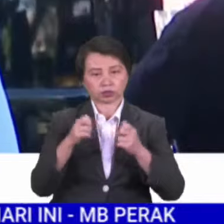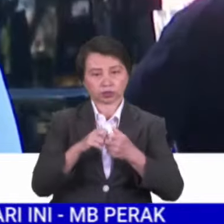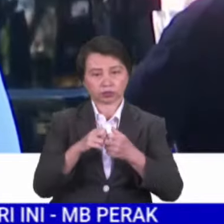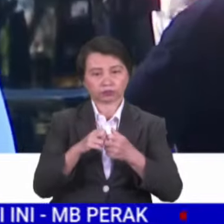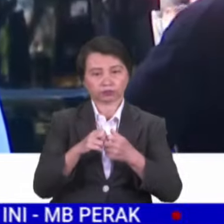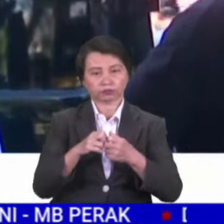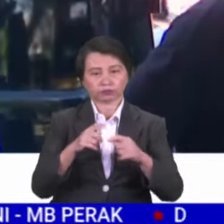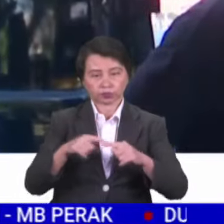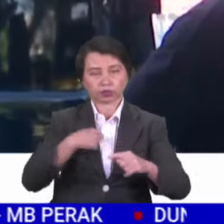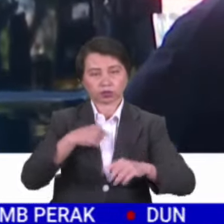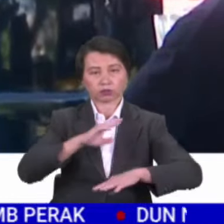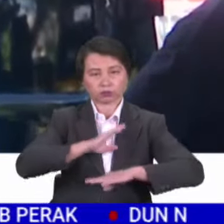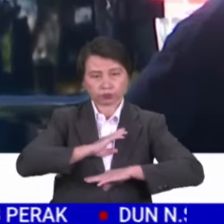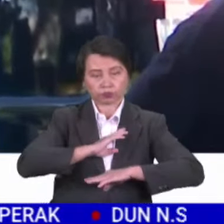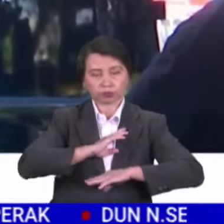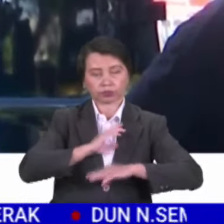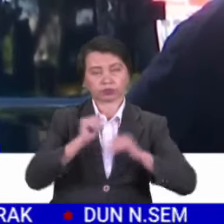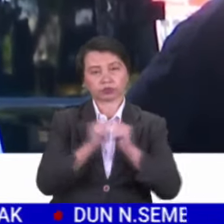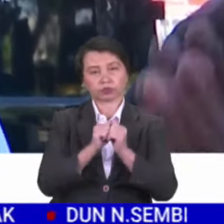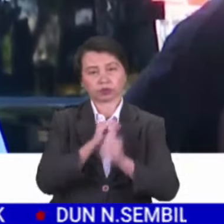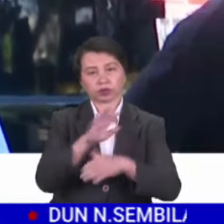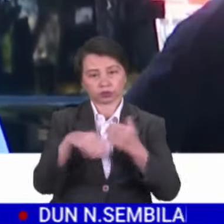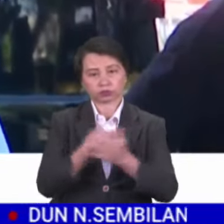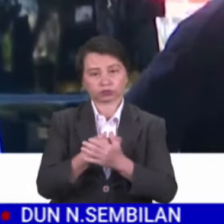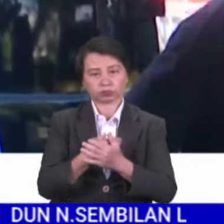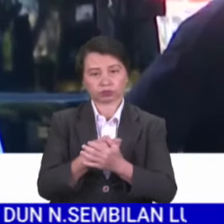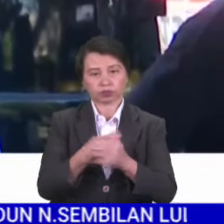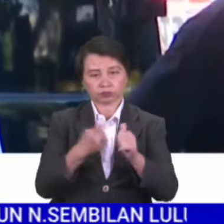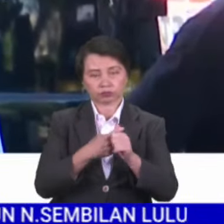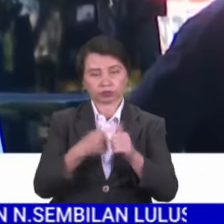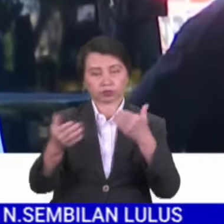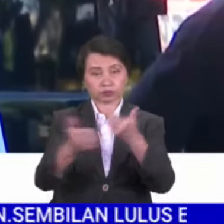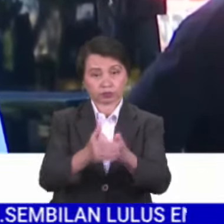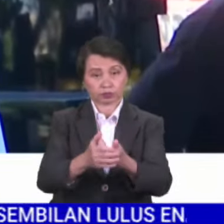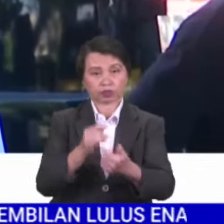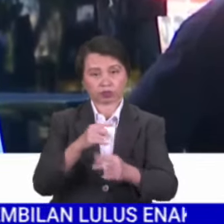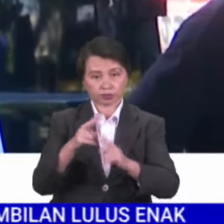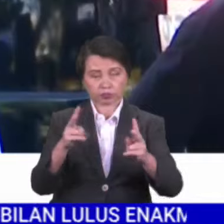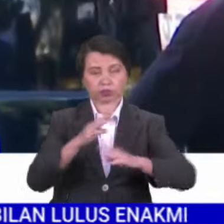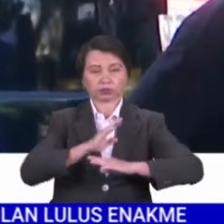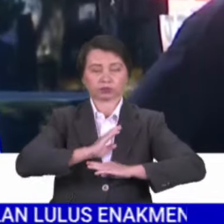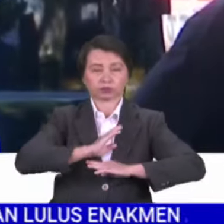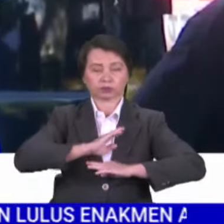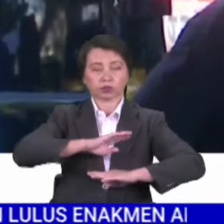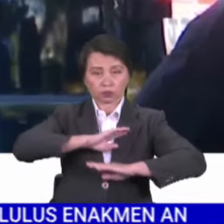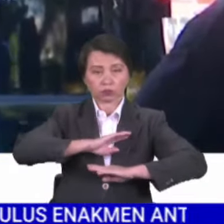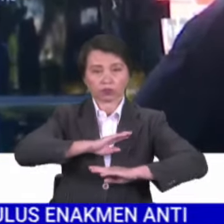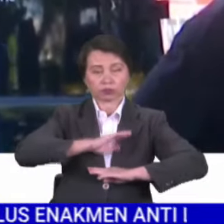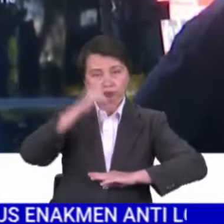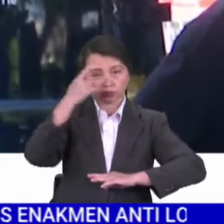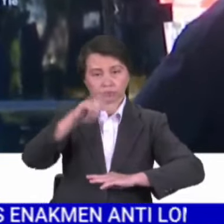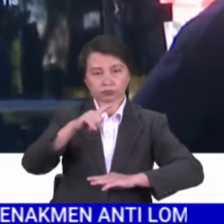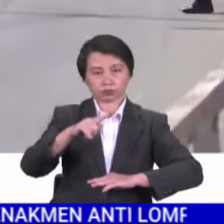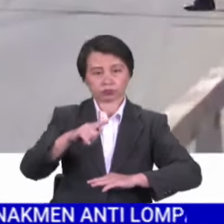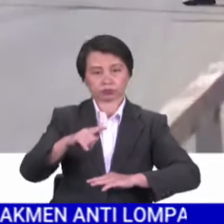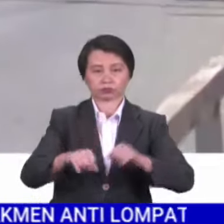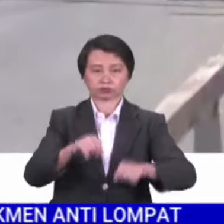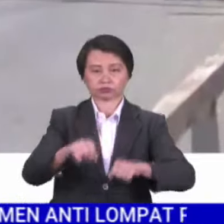ini saya berpuas hati dengan semua daripada stage pertama sampai stage ini, saya sangat berpuas hati lah untuk pasukan Malaysia.